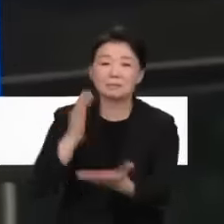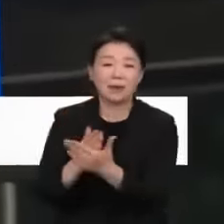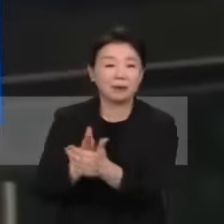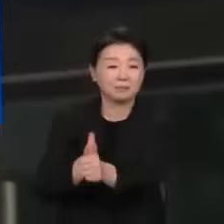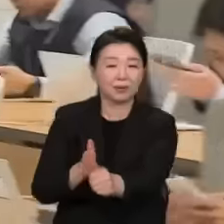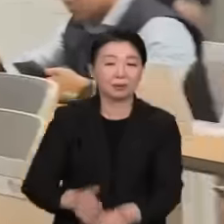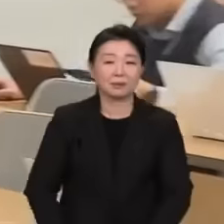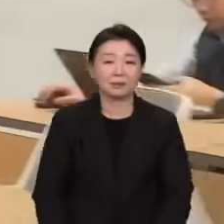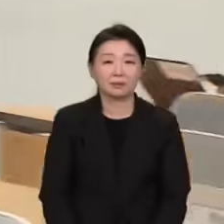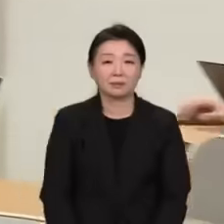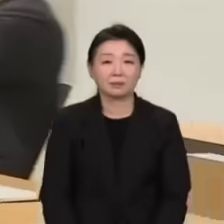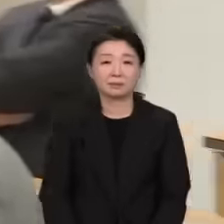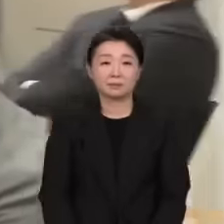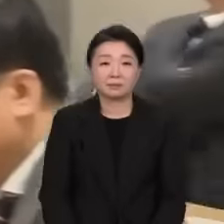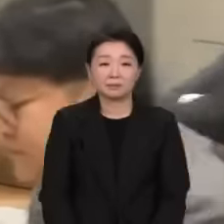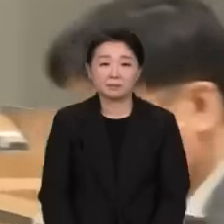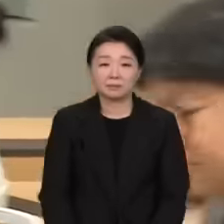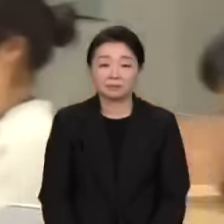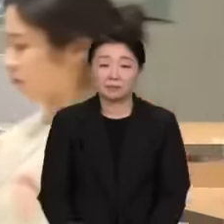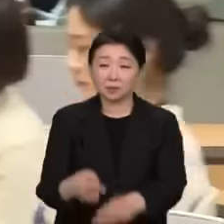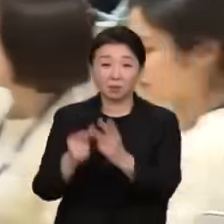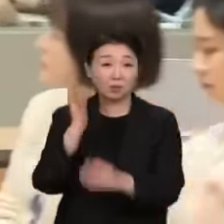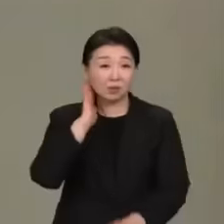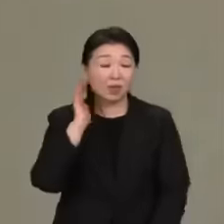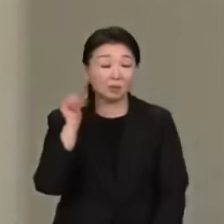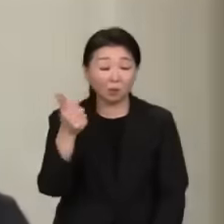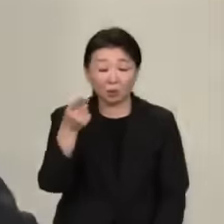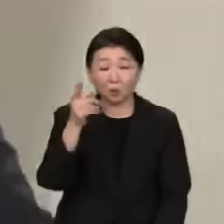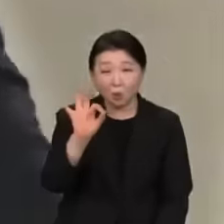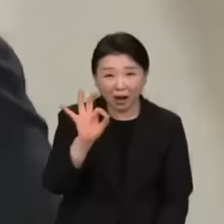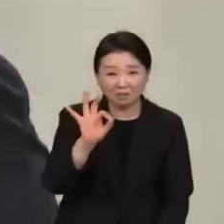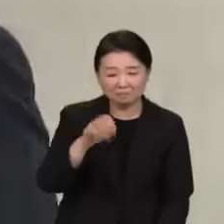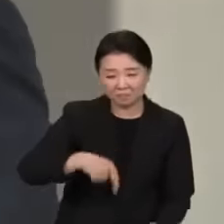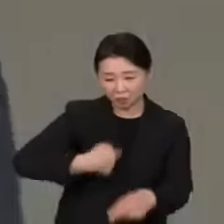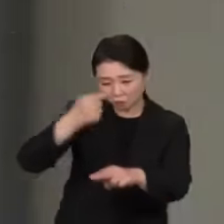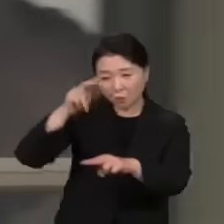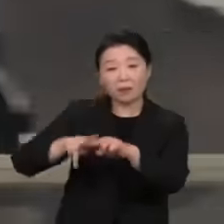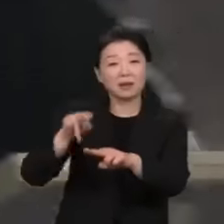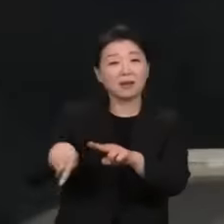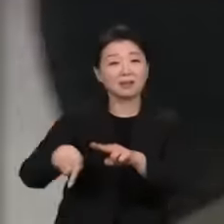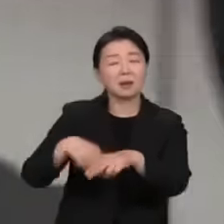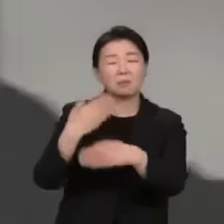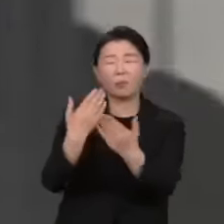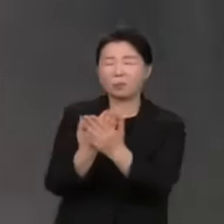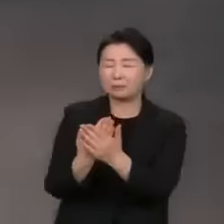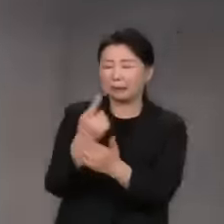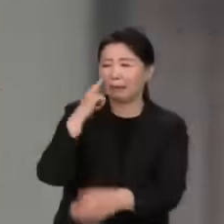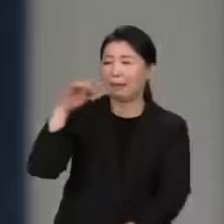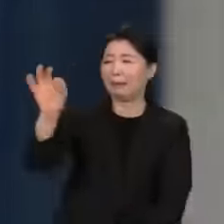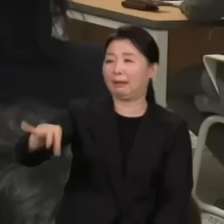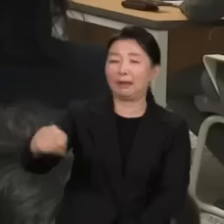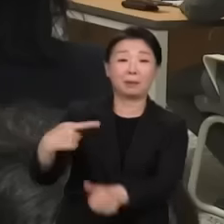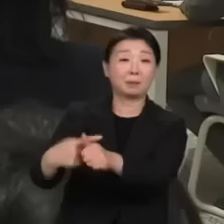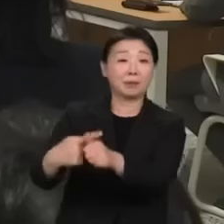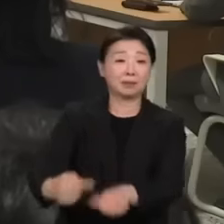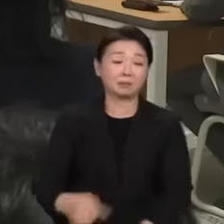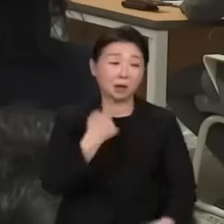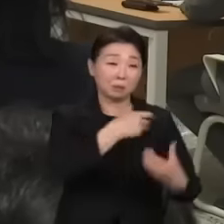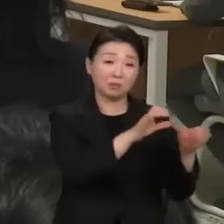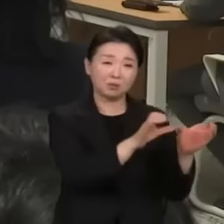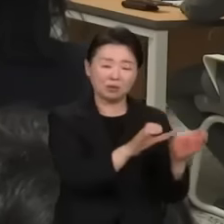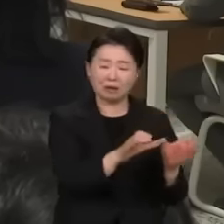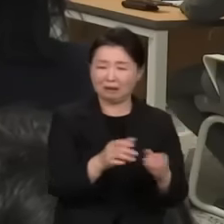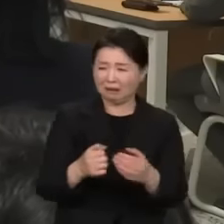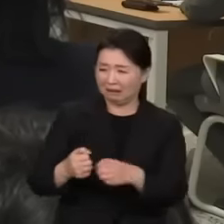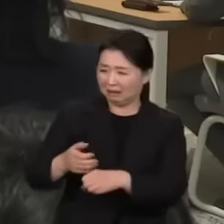꼬집었습니다. 야권은 윤 대통령의 황상무 수석 사의 수용 결정도 일제히 깎아내렸습니다. 민주당은 늑장